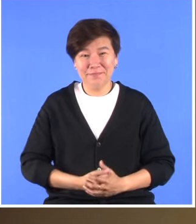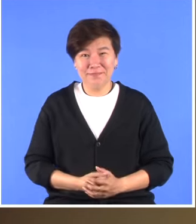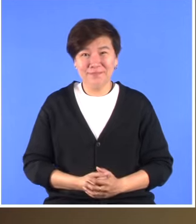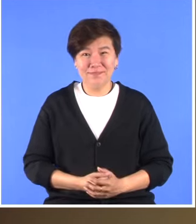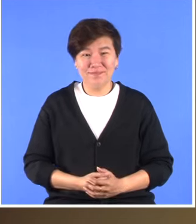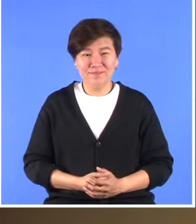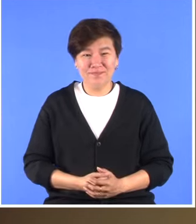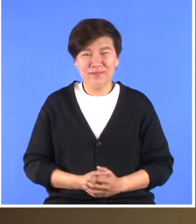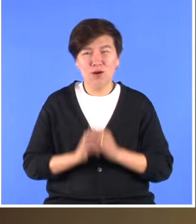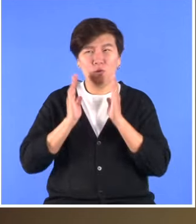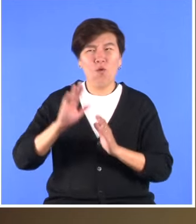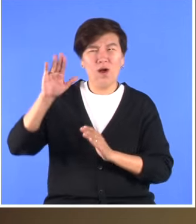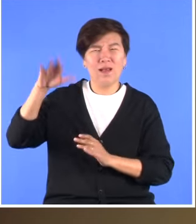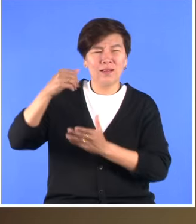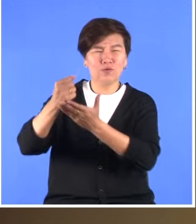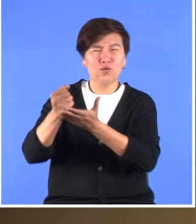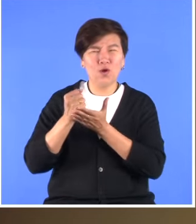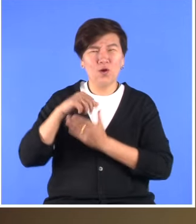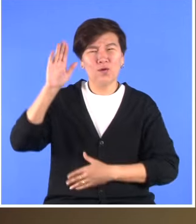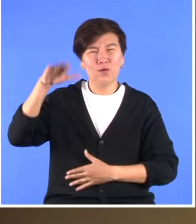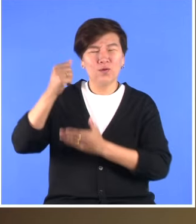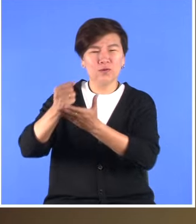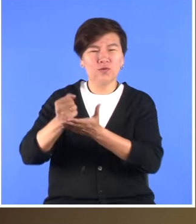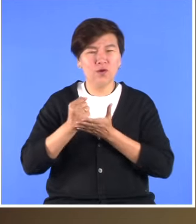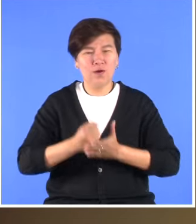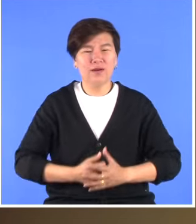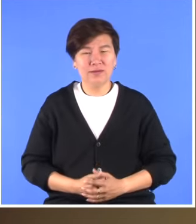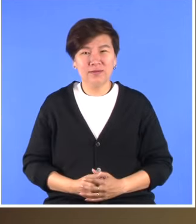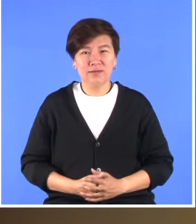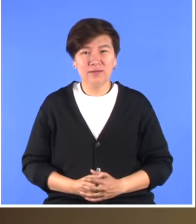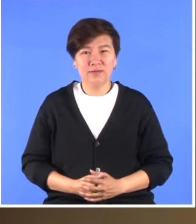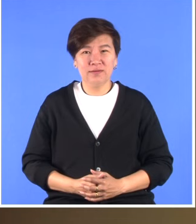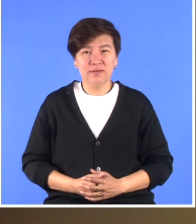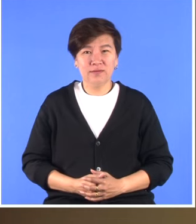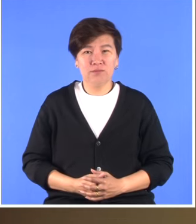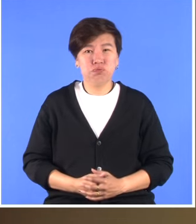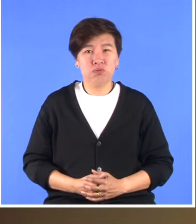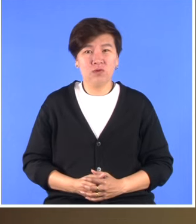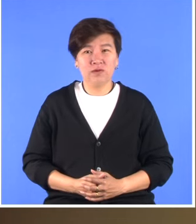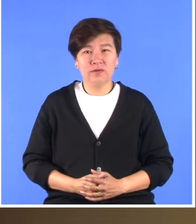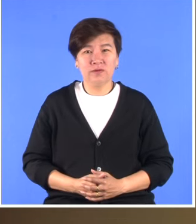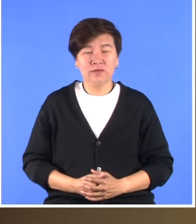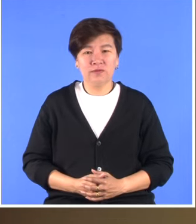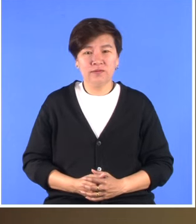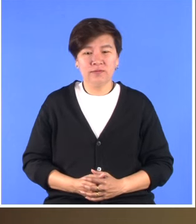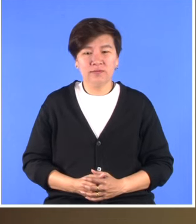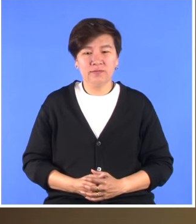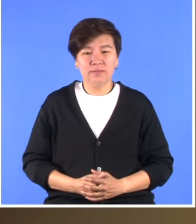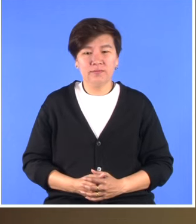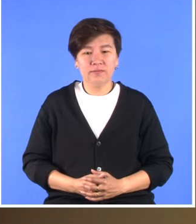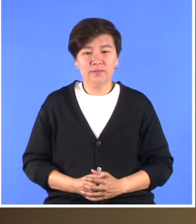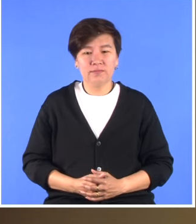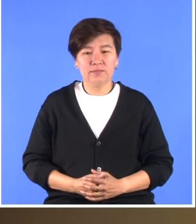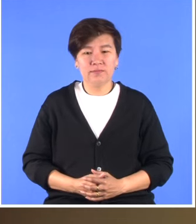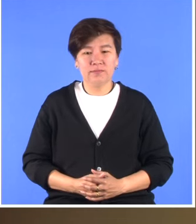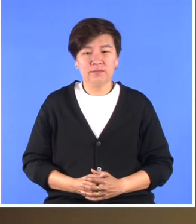นุษย์ช่วยด้วยนี่ไงี่ไงภาดหัวขาวมนุษย์ช่วยเราด้วยมนุษย์ช่วยด้วยหรือจะบอกว่าช่วยนุชด้วยอะไประมาณ